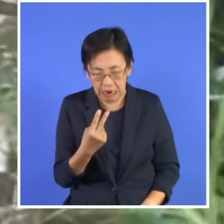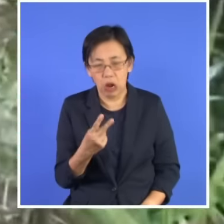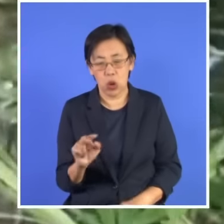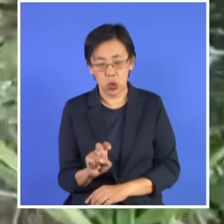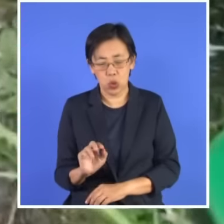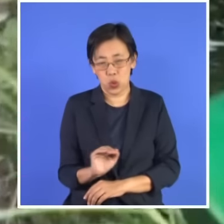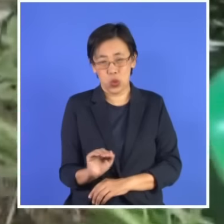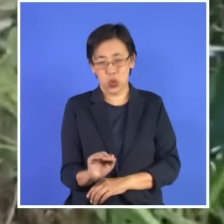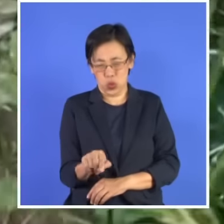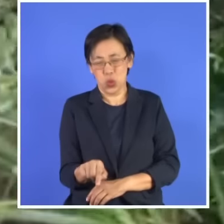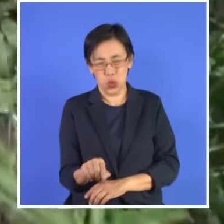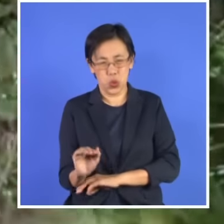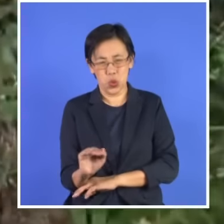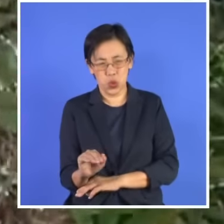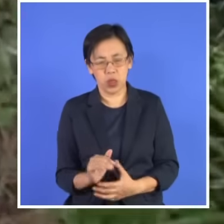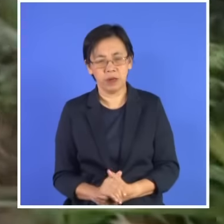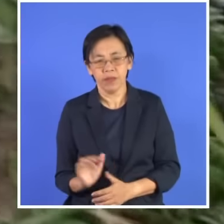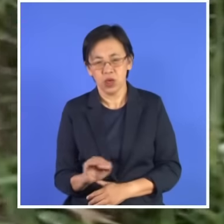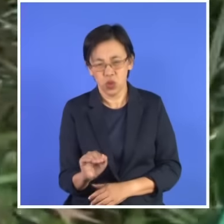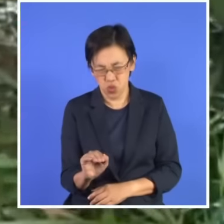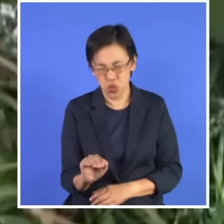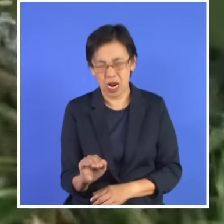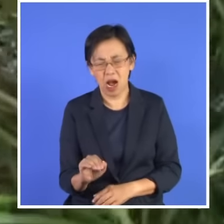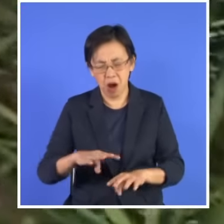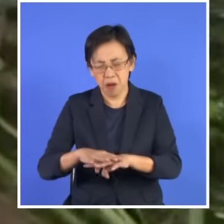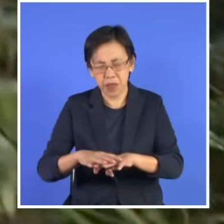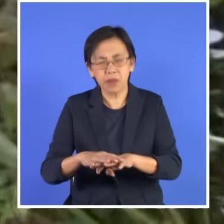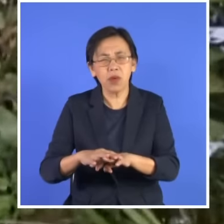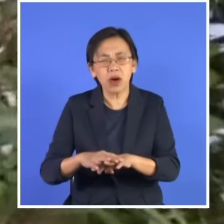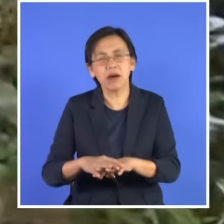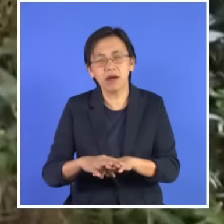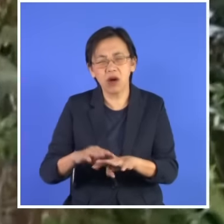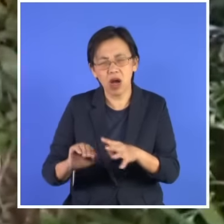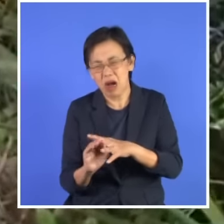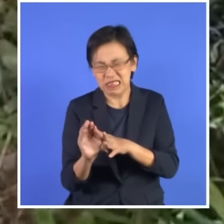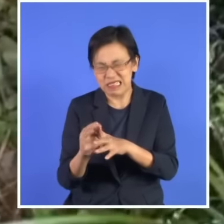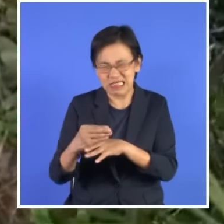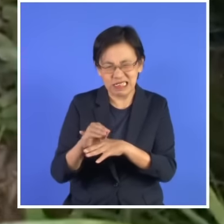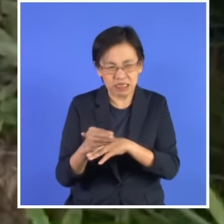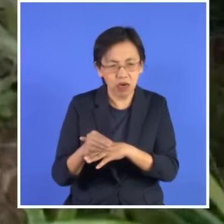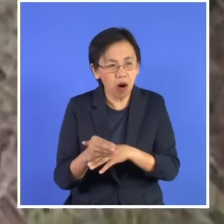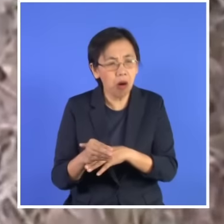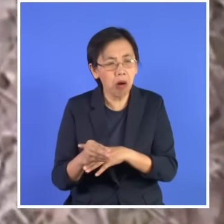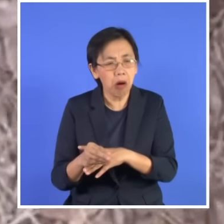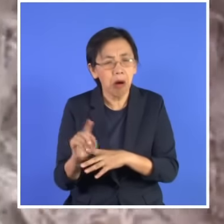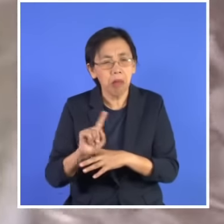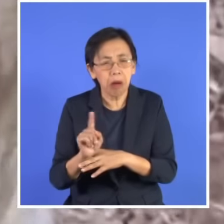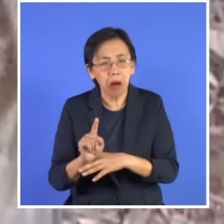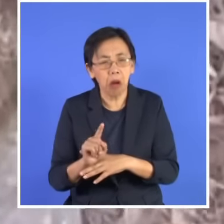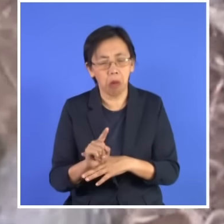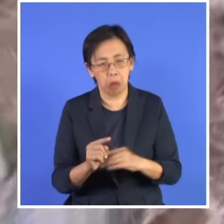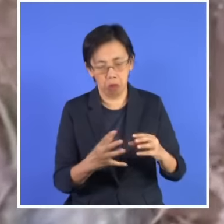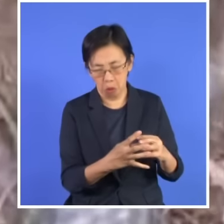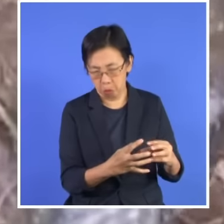งูจงอางถูกจับอ่ะครับติดบ่วงต้องบอกว่าติดบ่วงคุณผู้ชมเนี่ยหหดูสภาพดิครับคุณผู้ชมครับ